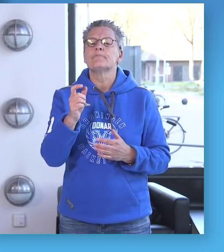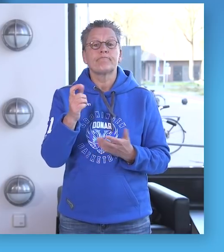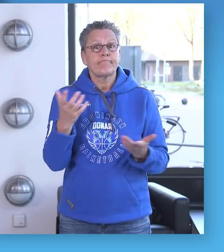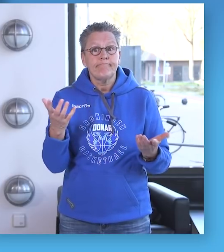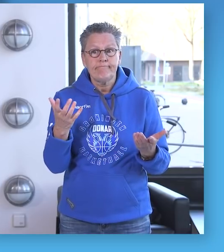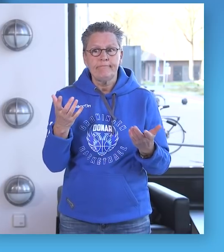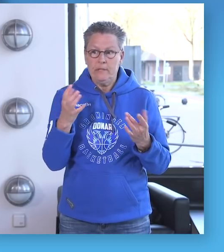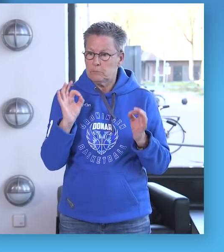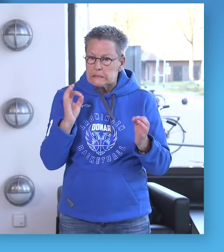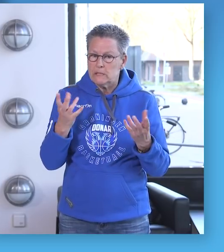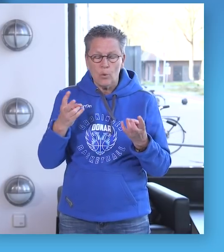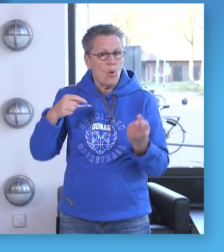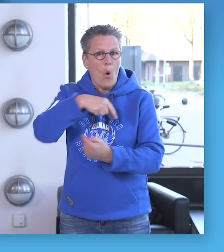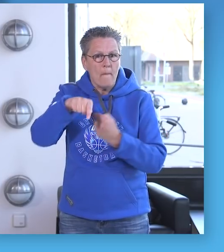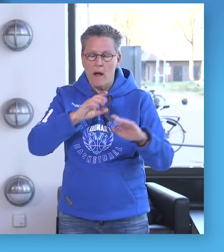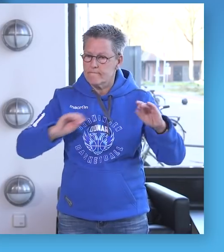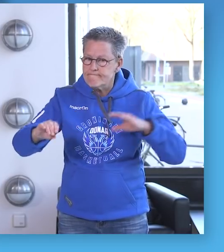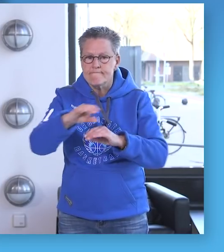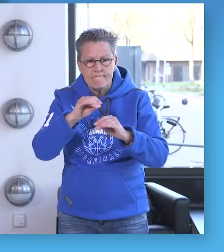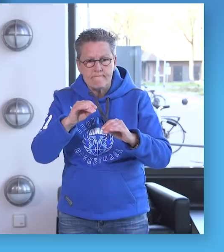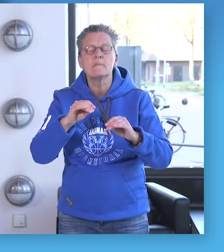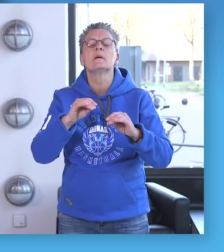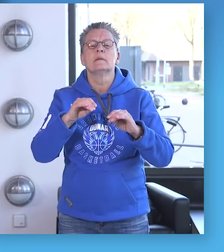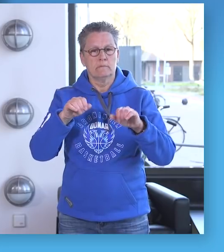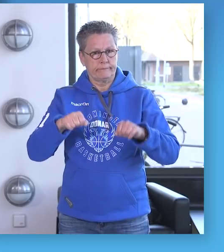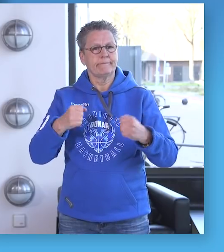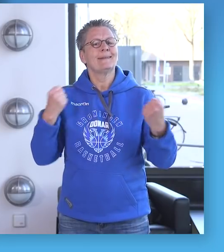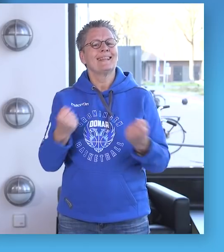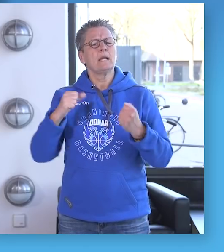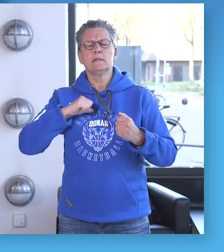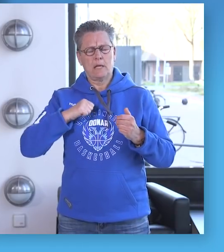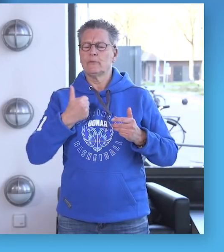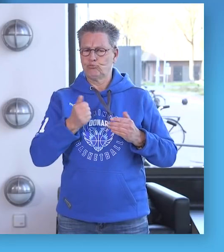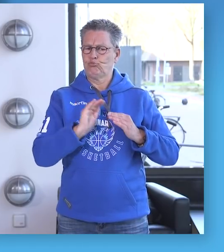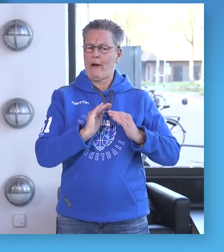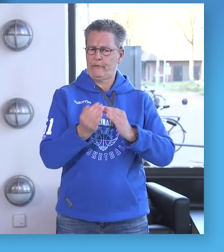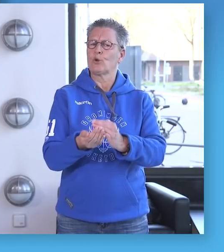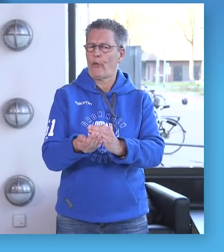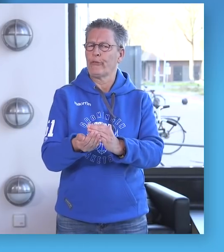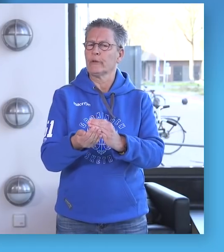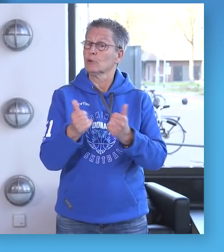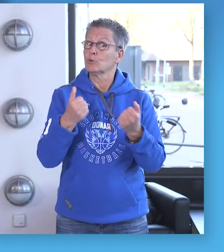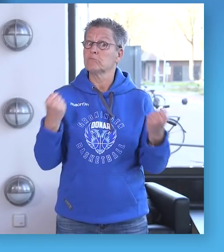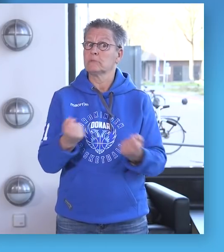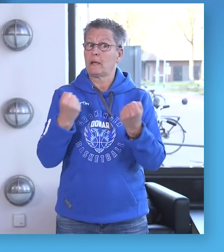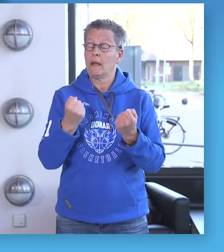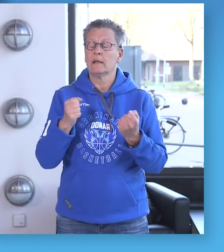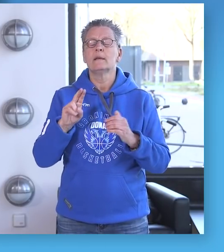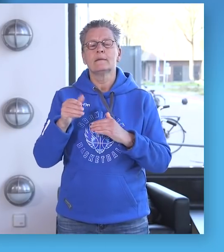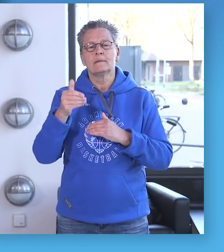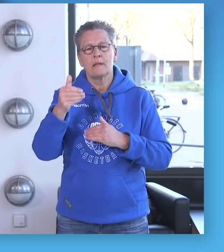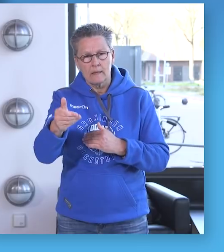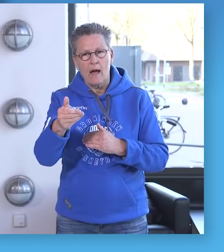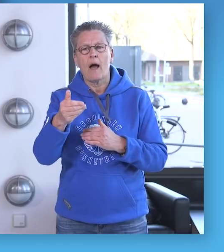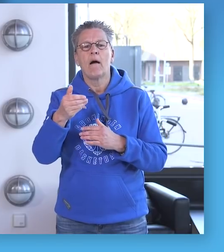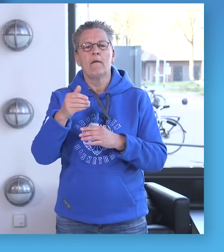Hoe gaan we hier precies mee om? Toen hebben we wel besloten om die training af te maken. Dat werd op zich goed getraind. Maar na de training hebben we toen met in